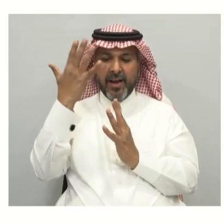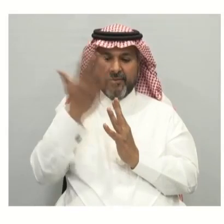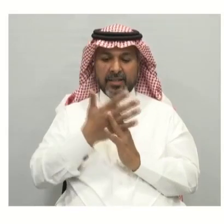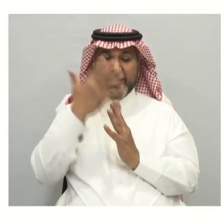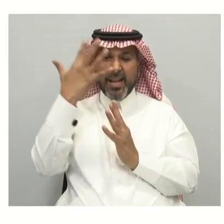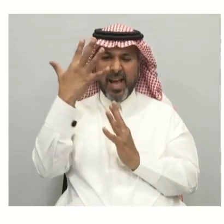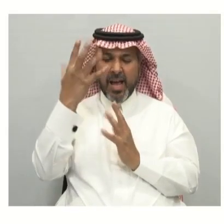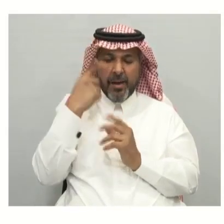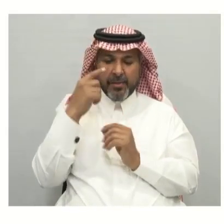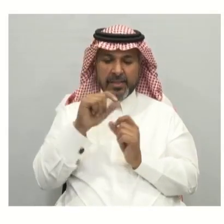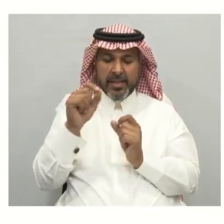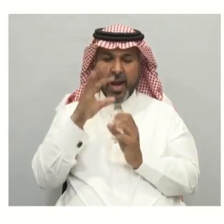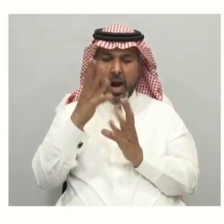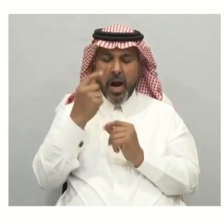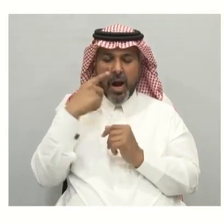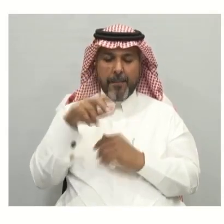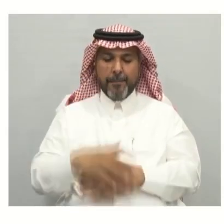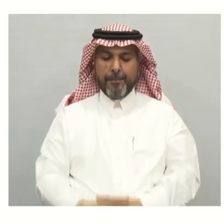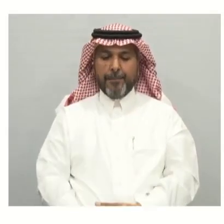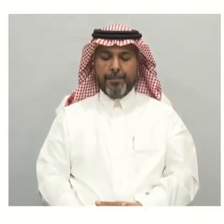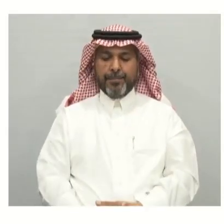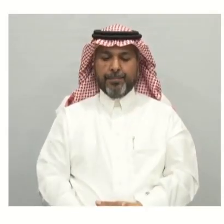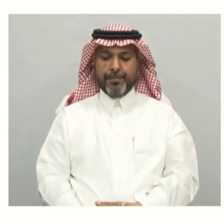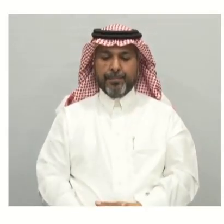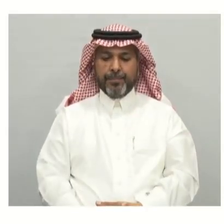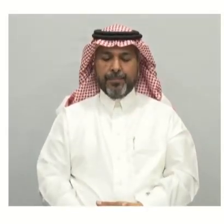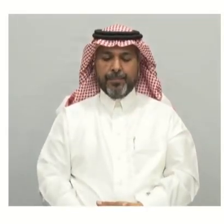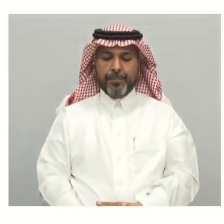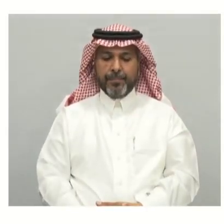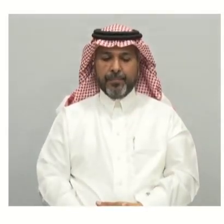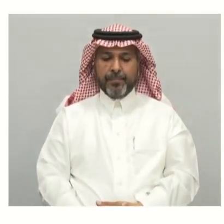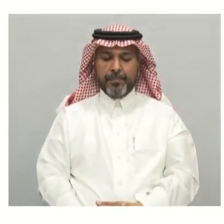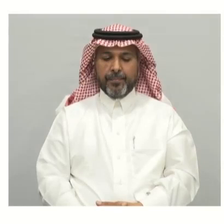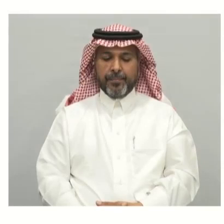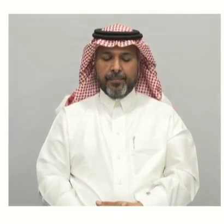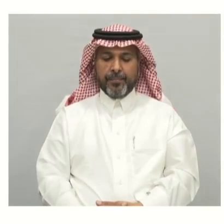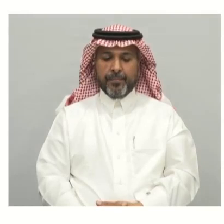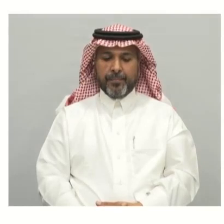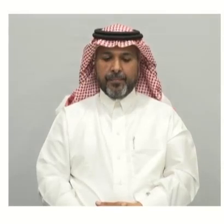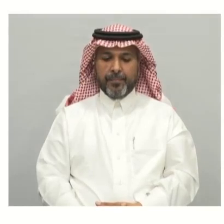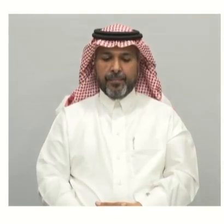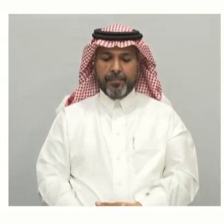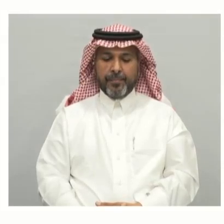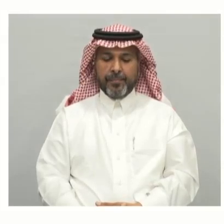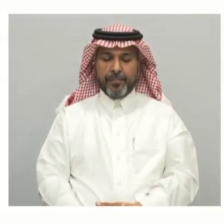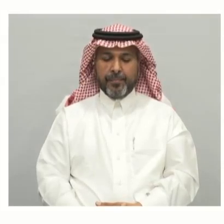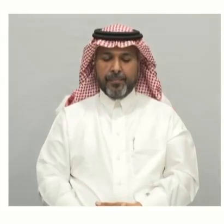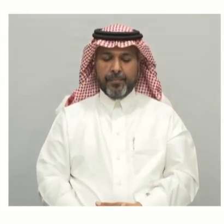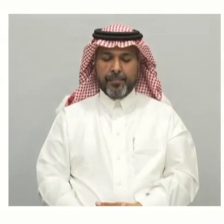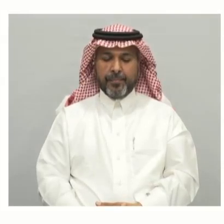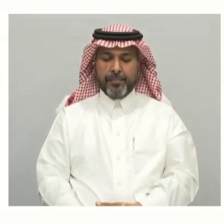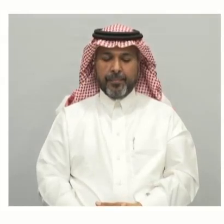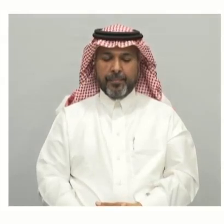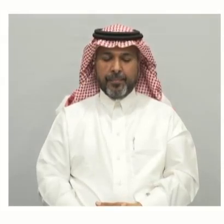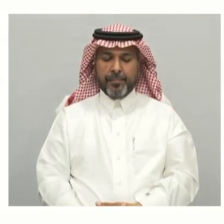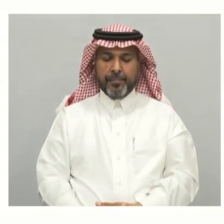الدرجه التي يمكن ان يحصل عليها حسن في الاختبار اللاحق لاحظوا هذا التمثيل هنا